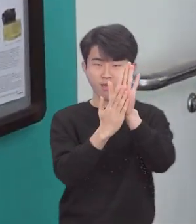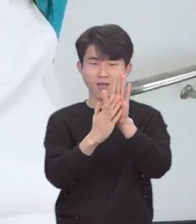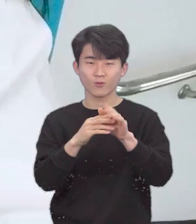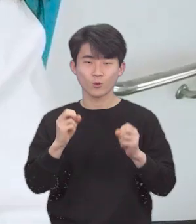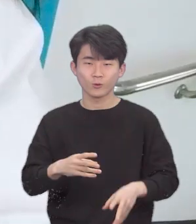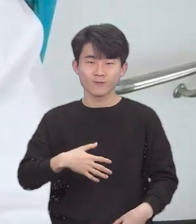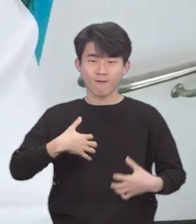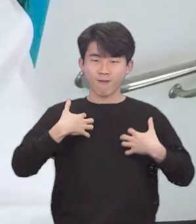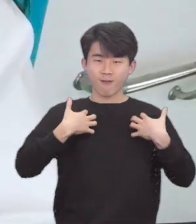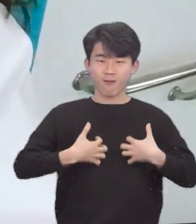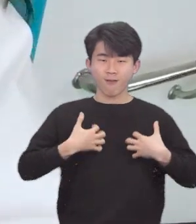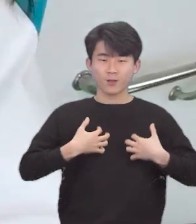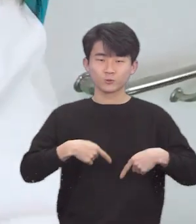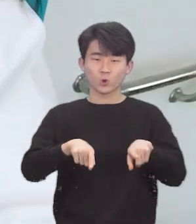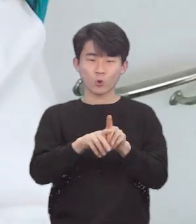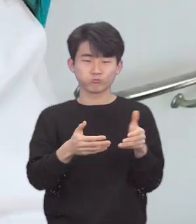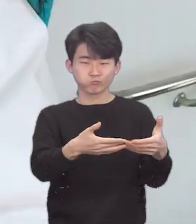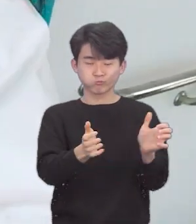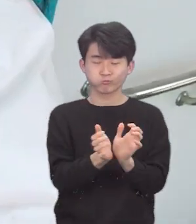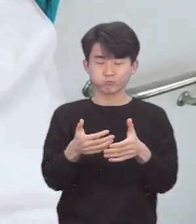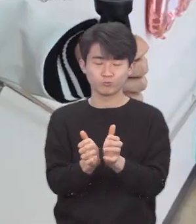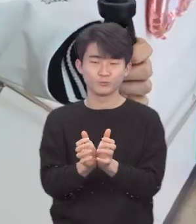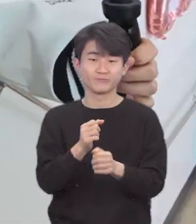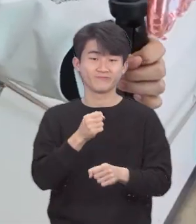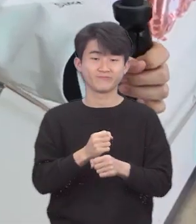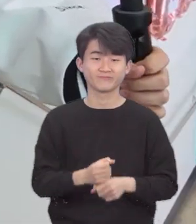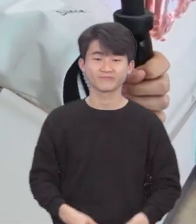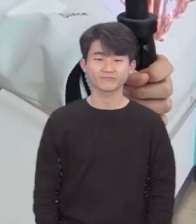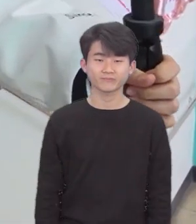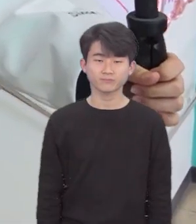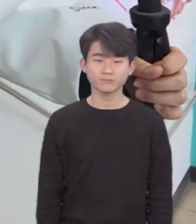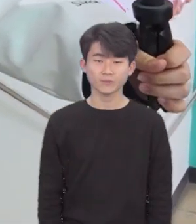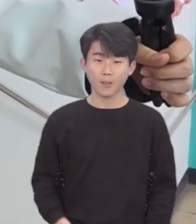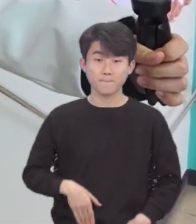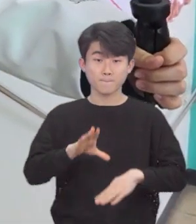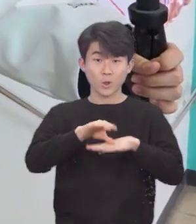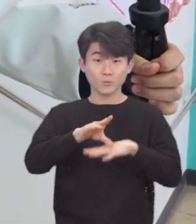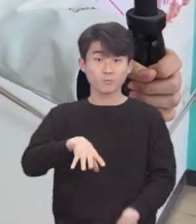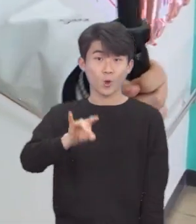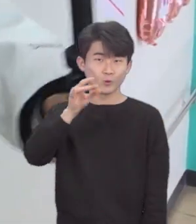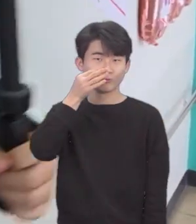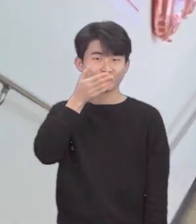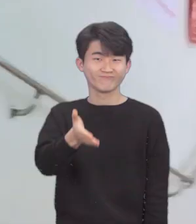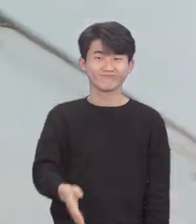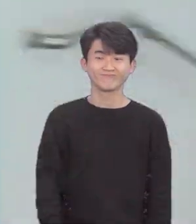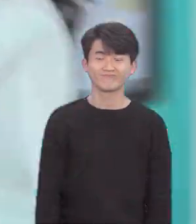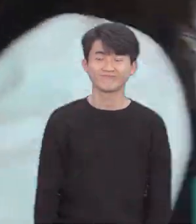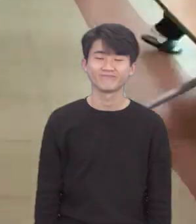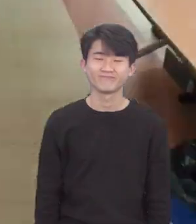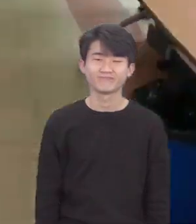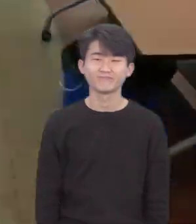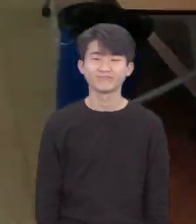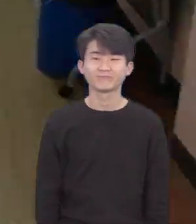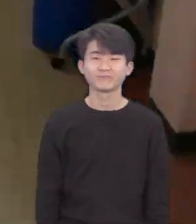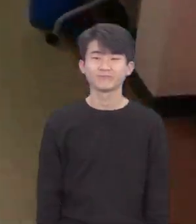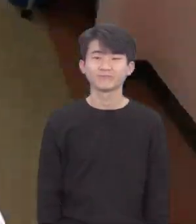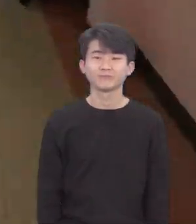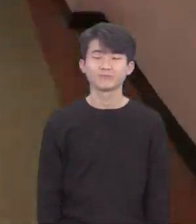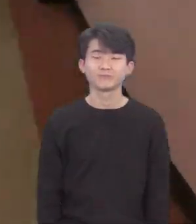재밌게 친구들과 추억을 만들려고 열심히 준비를 했습니다. 저희 방송부 먼저 보도록 하겠습니다.